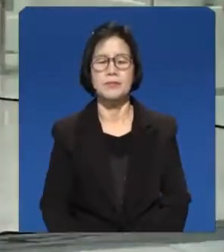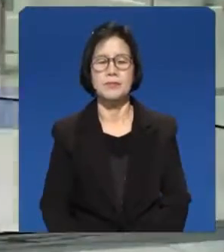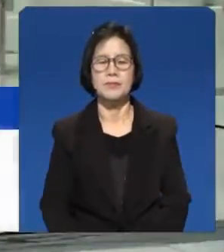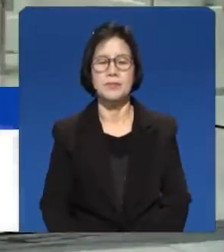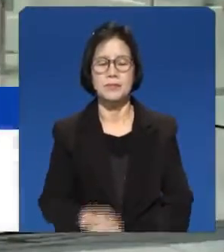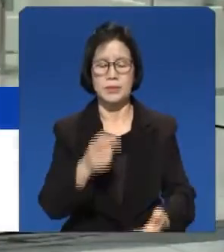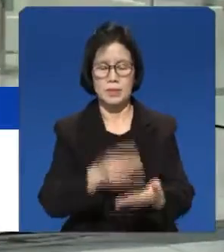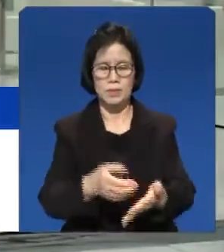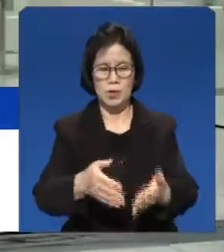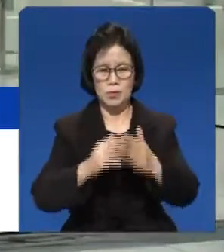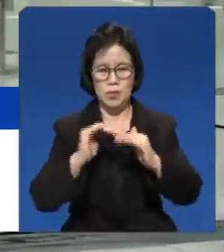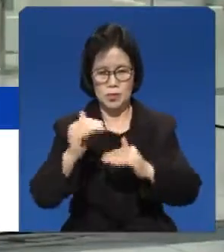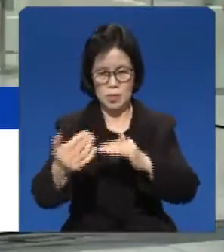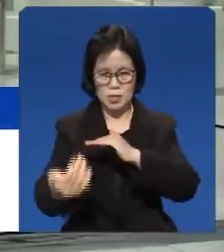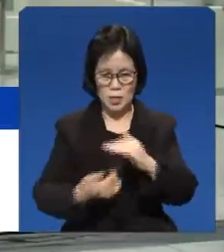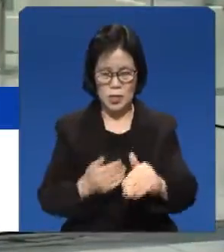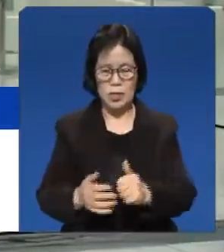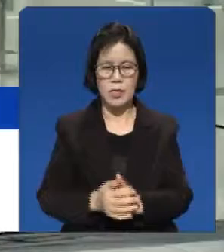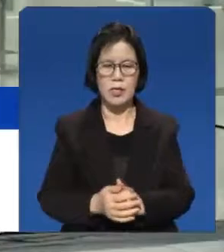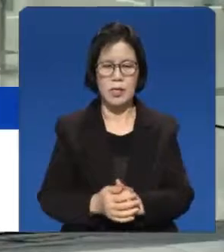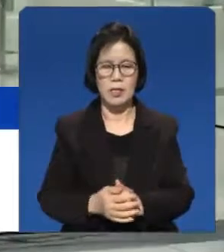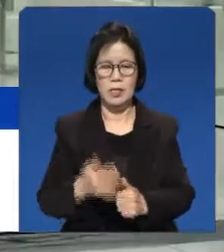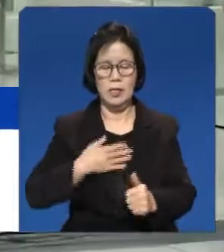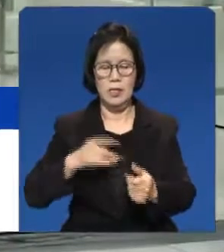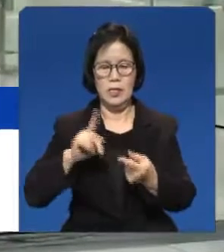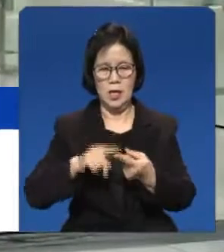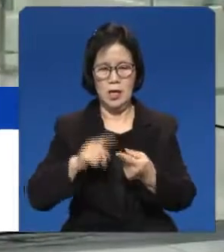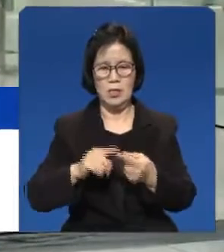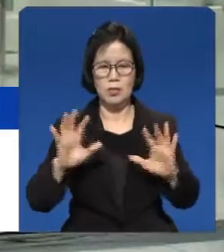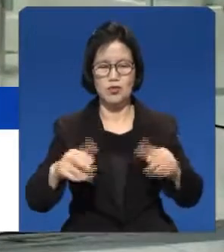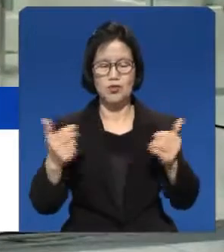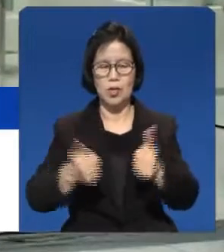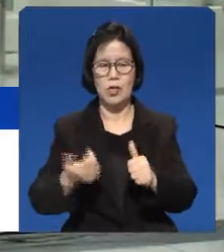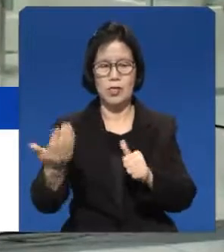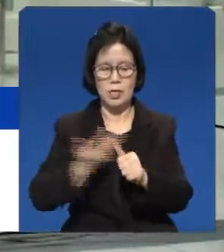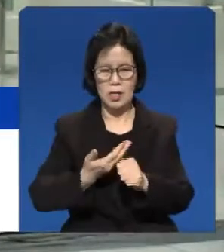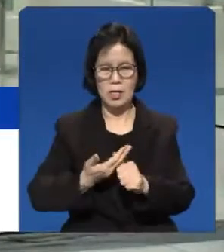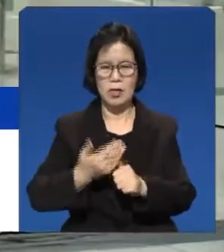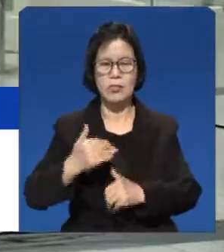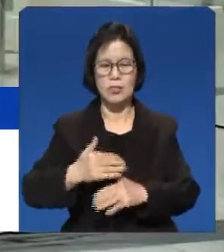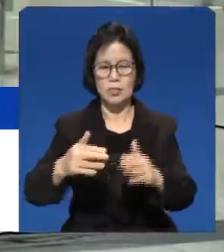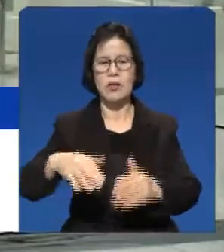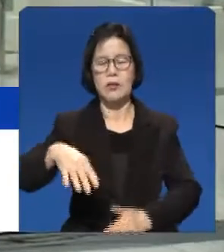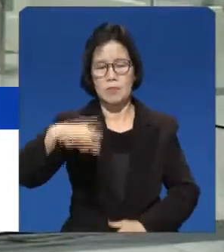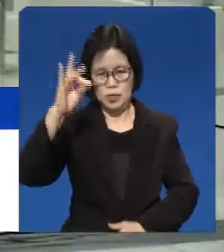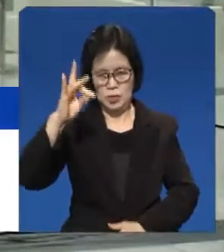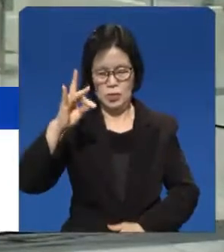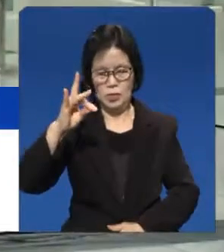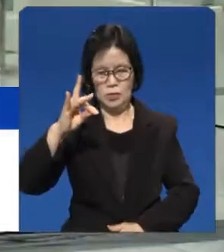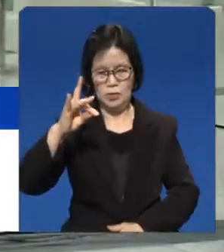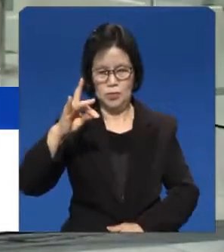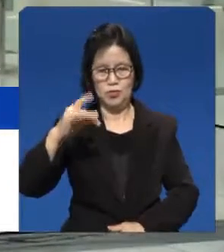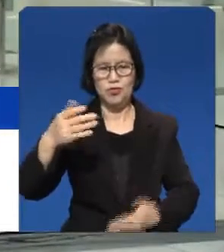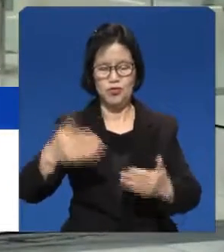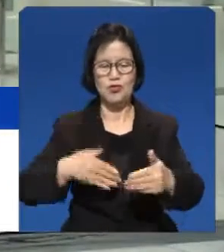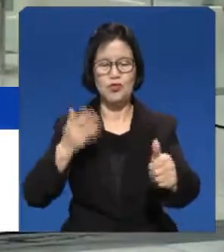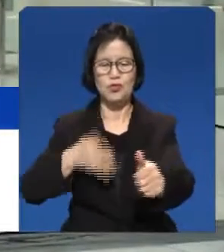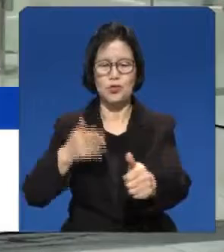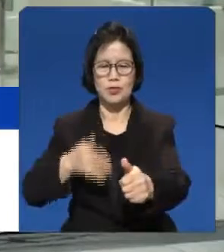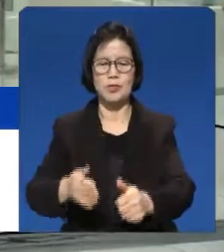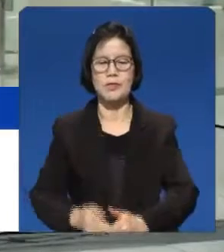입법 절차에 앞서서 저에 대한 국회의 탄핵 절차를 먼저 진행해 주실